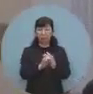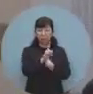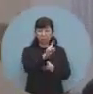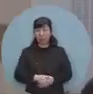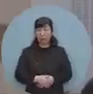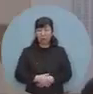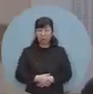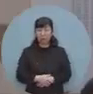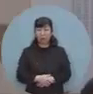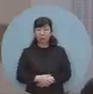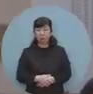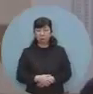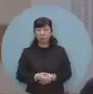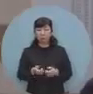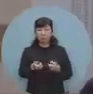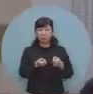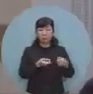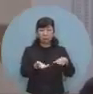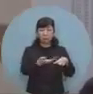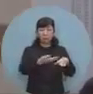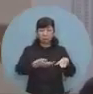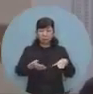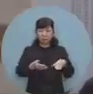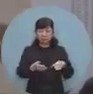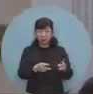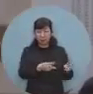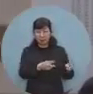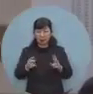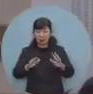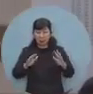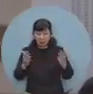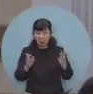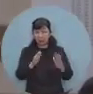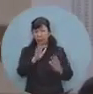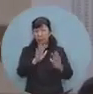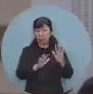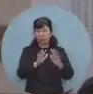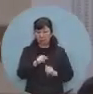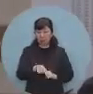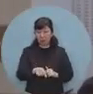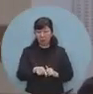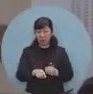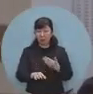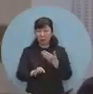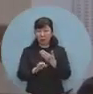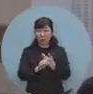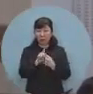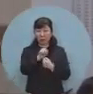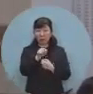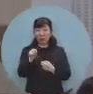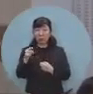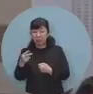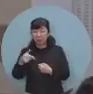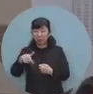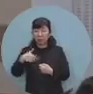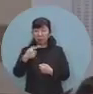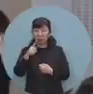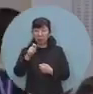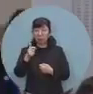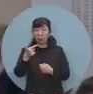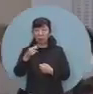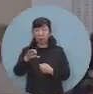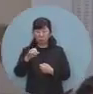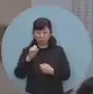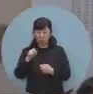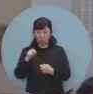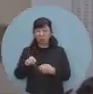があのえ調整値が整備されてない状態でえケース1の2が616ですねこれが整備さ